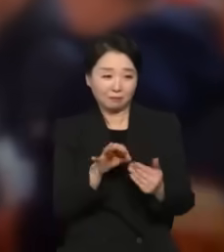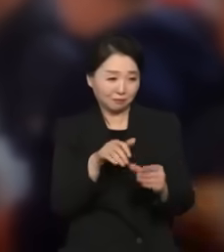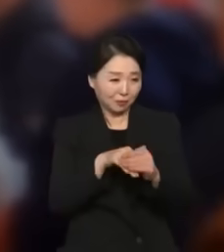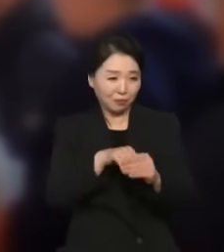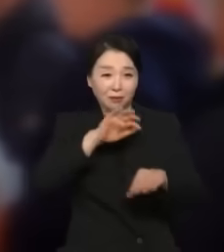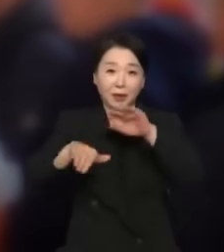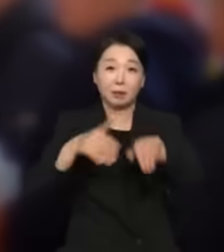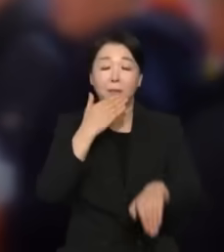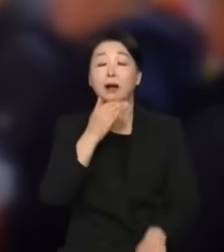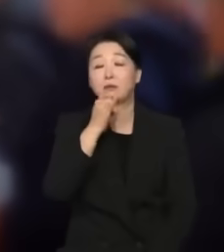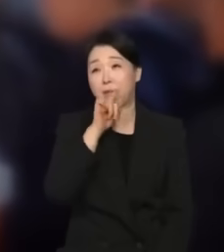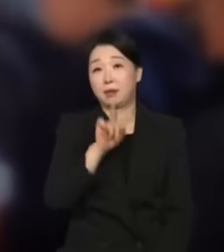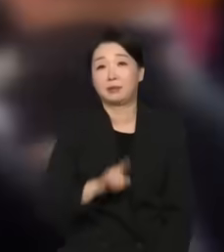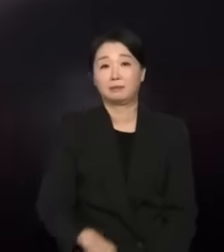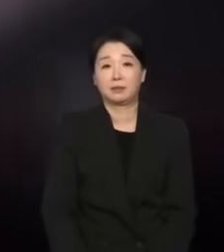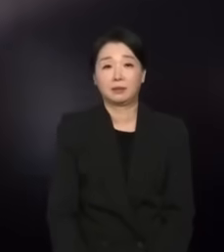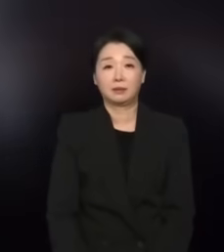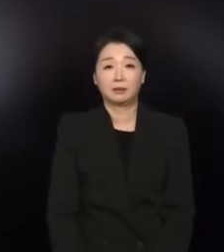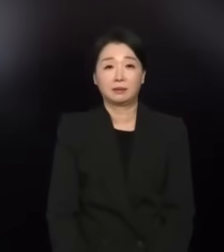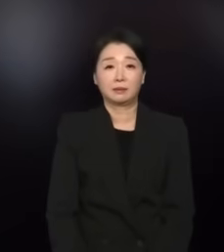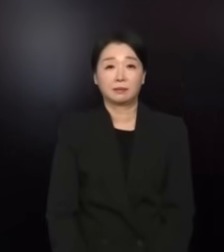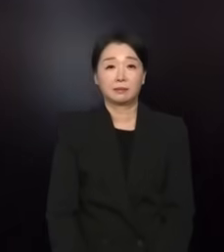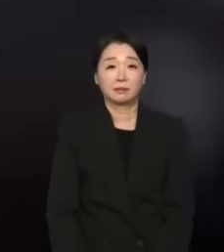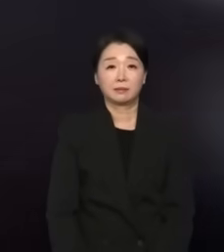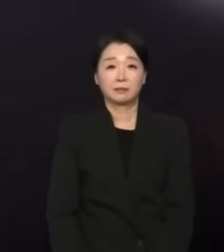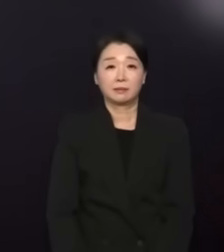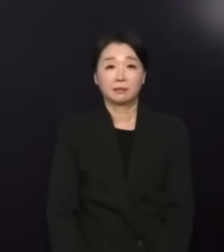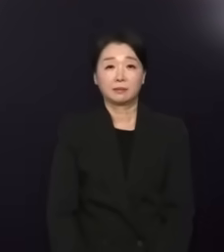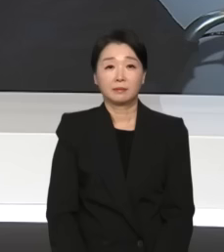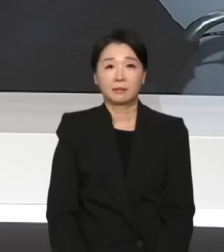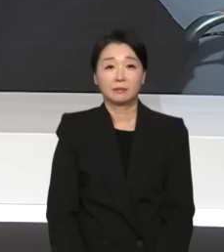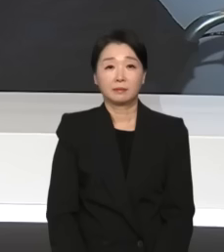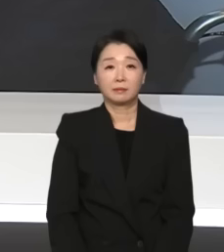주장했습니다. JTBC 연지환입니다.